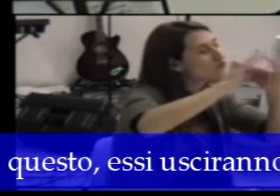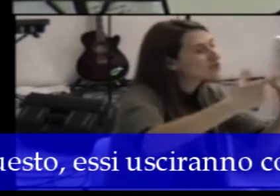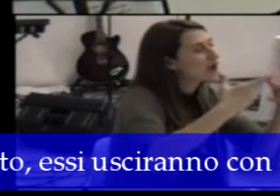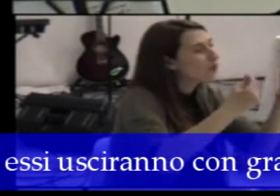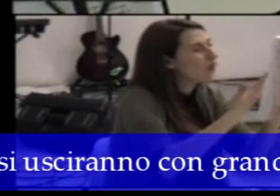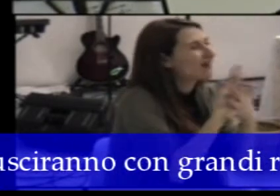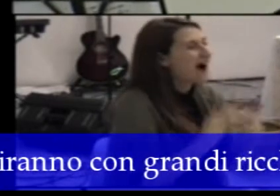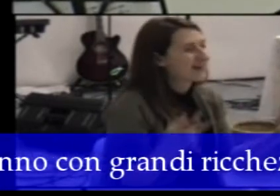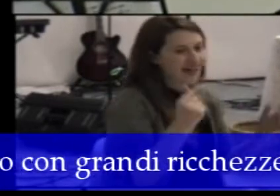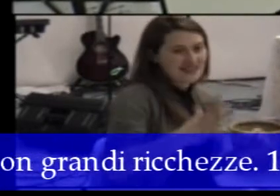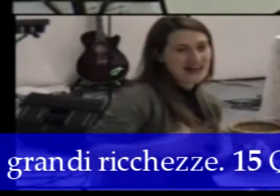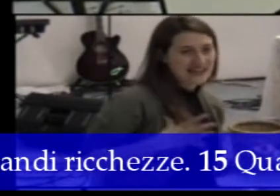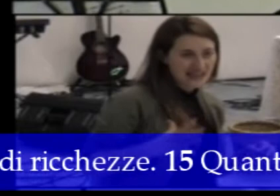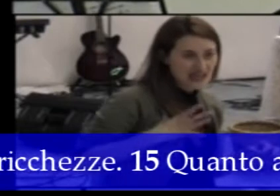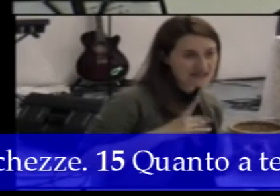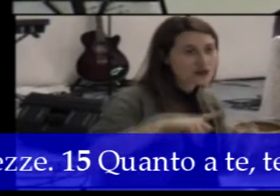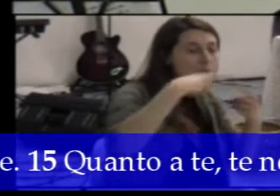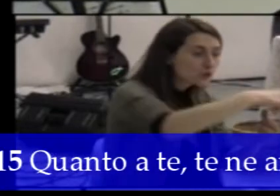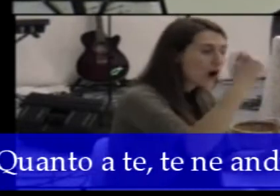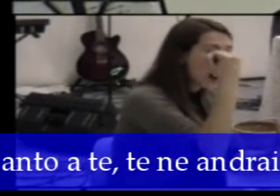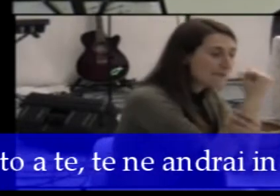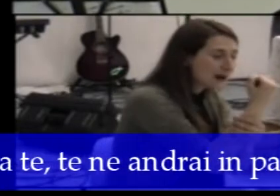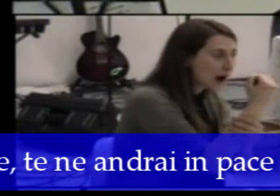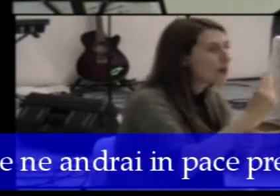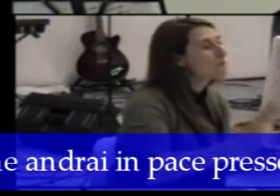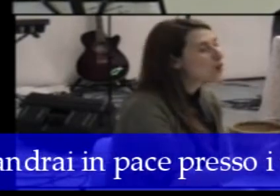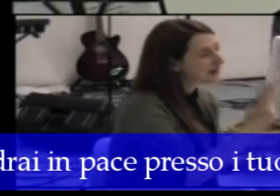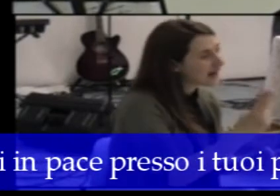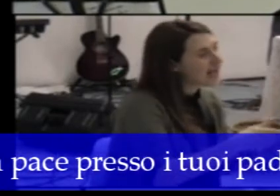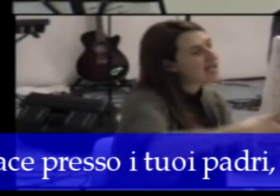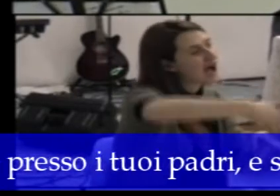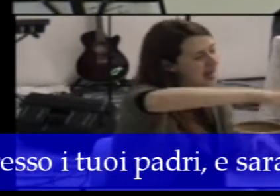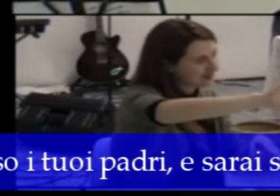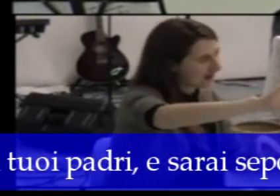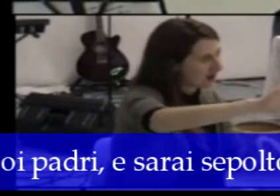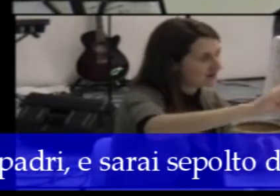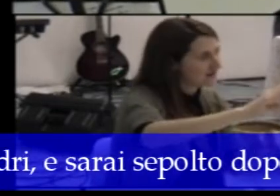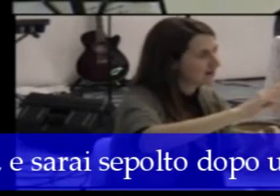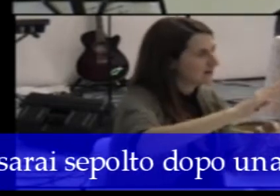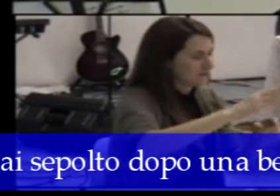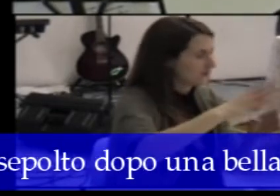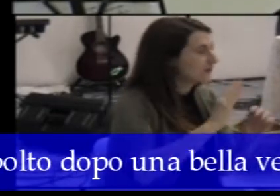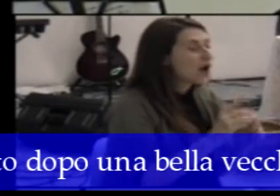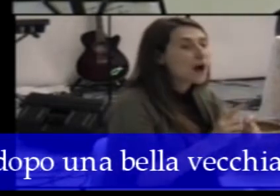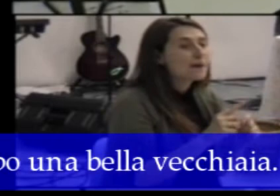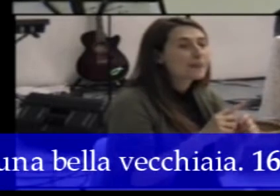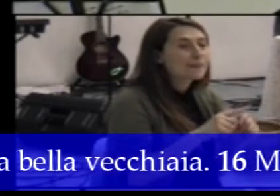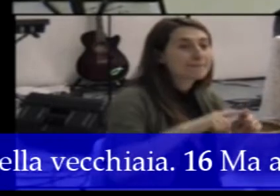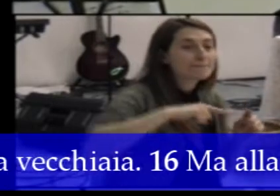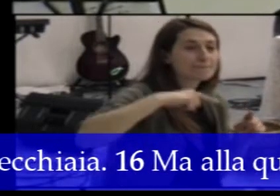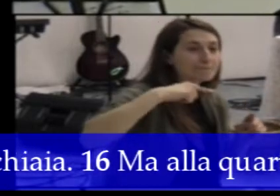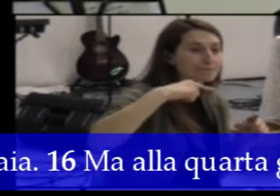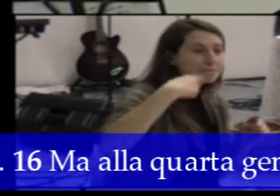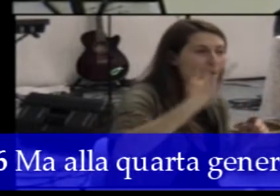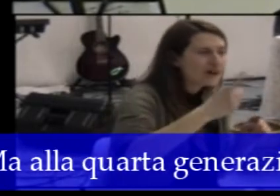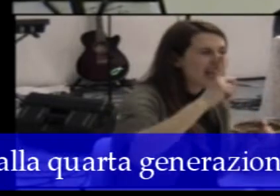presso i tuoi padri e sarai sepolto in buona vecchiaia. Ma alla quarta generazione si torneranno qui, perché l'iniquità degli Amorei non